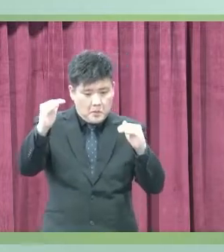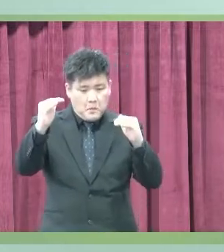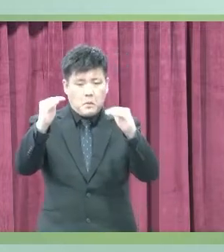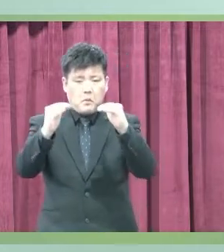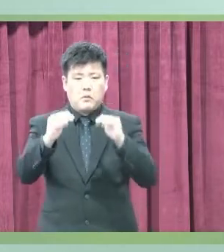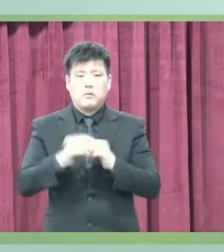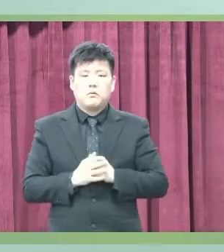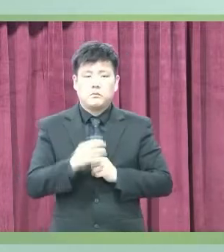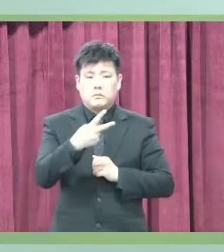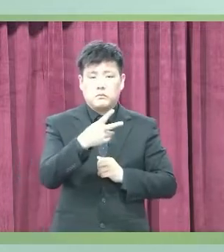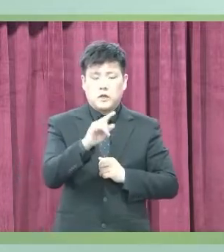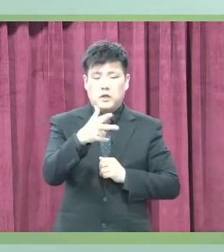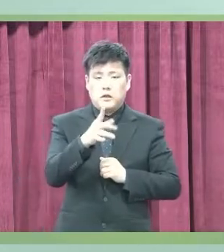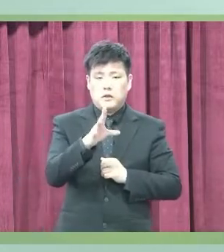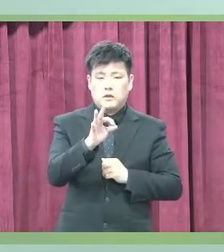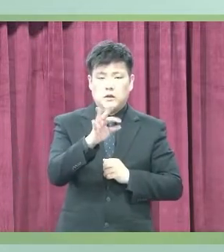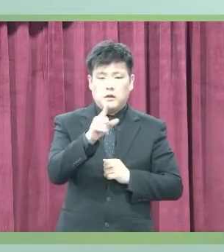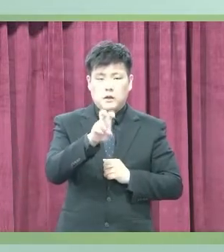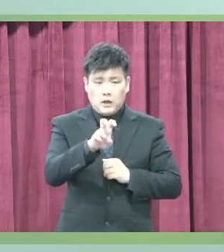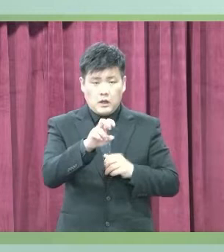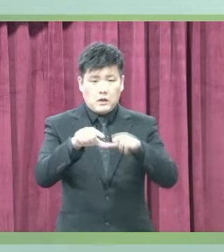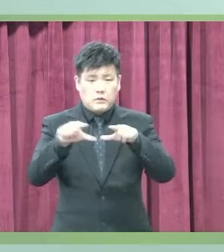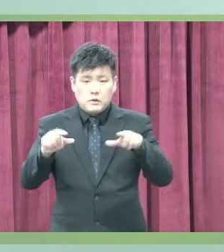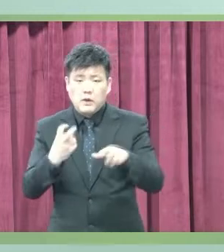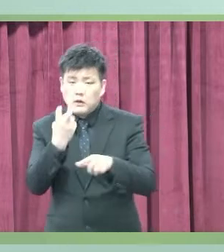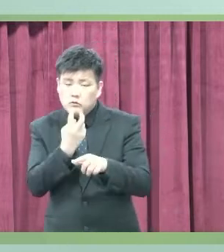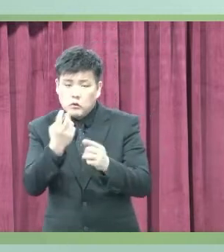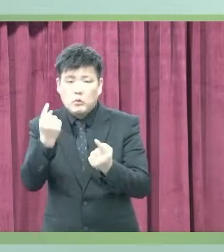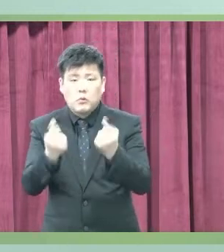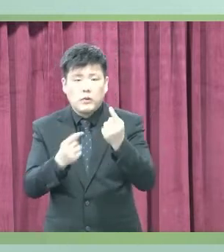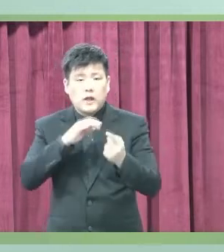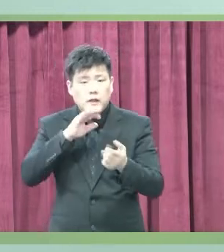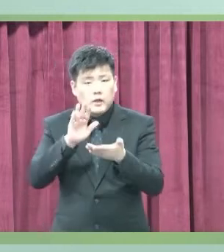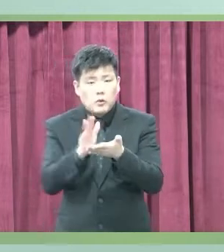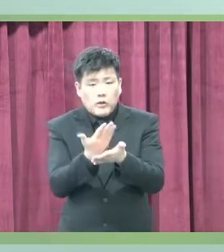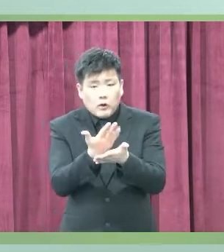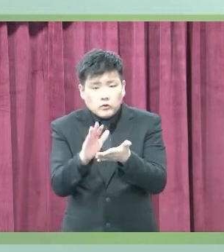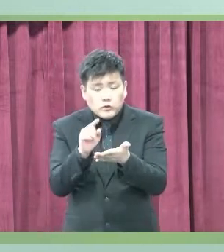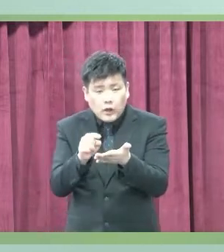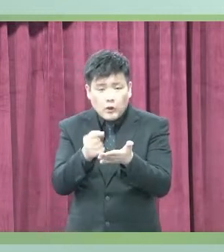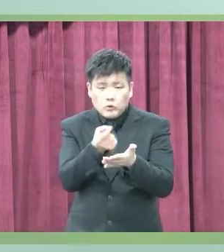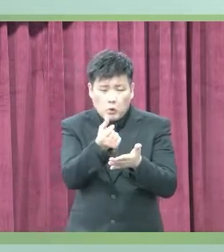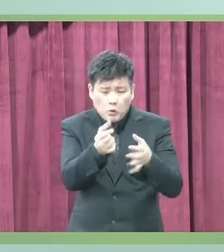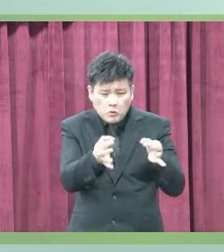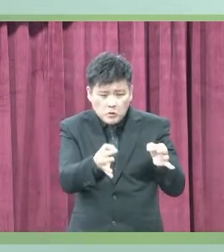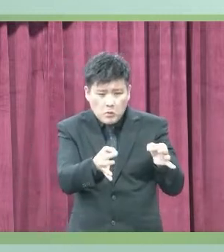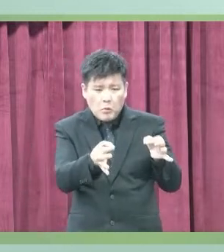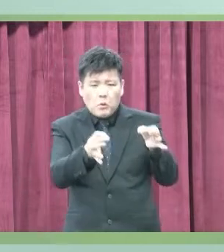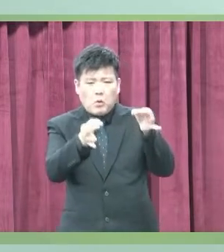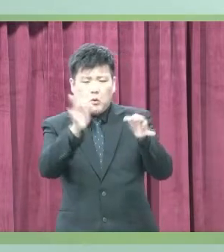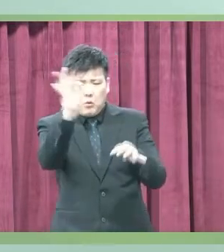대장암 검진의 일반 수검률보다 연령 표준화를 했을 때 조금 더 상승한 모습입니다.